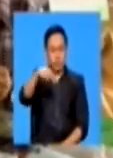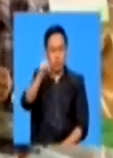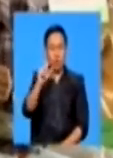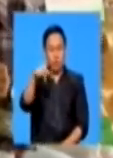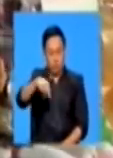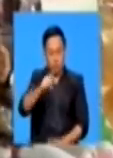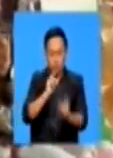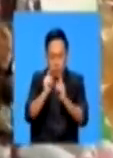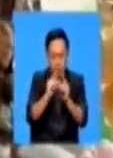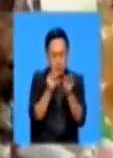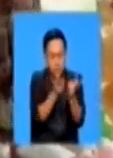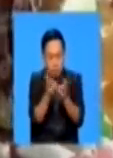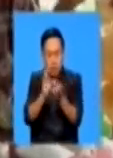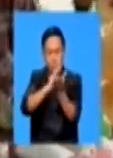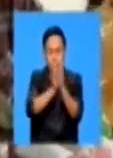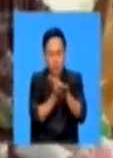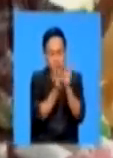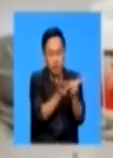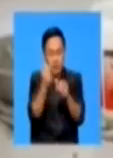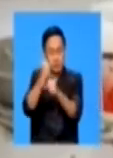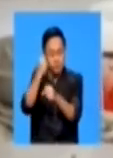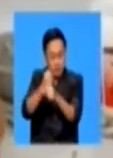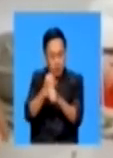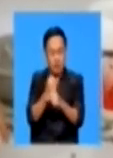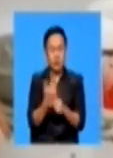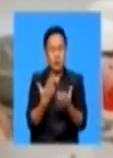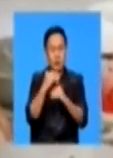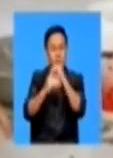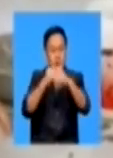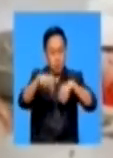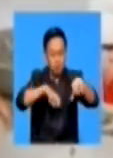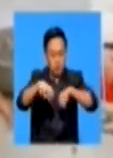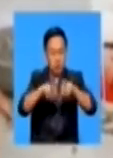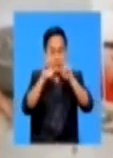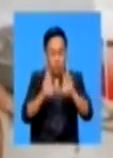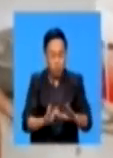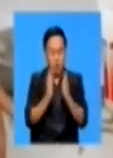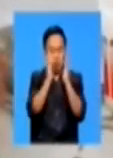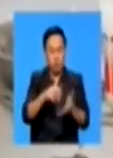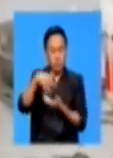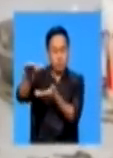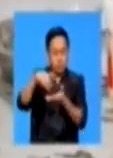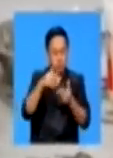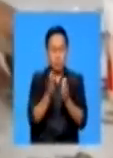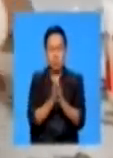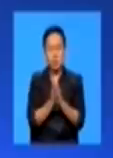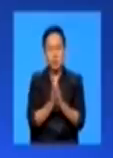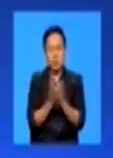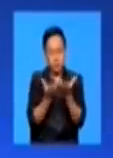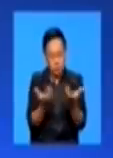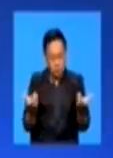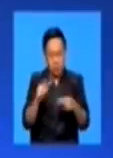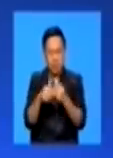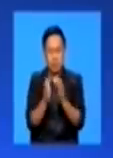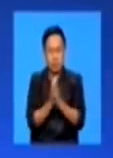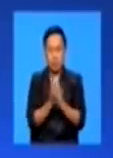าจะเป็นการปรับปรุงกระบวนการผลิตหรือขั้นตอนการทำงานรวมถึงการบริหารจัดการระบบโลจิสติกส์และโซ่อุปทานจะช่ว